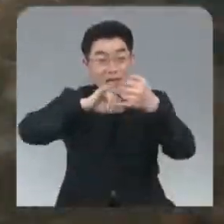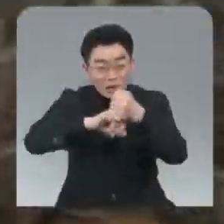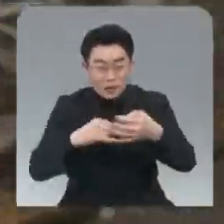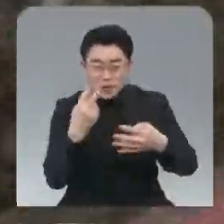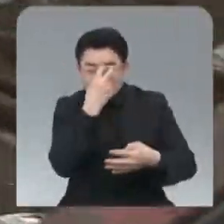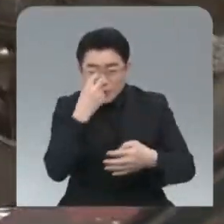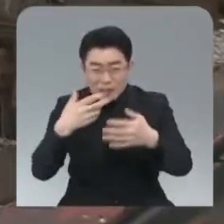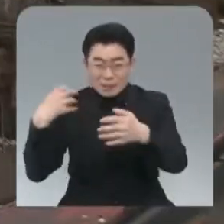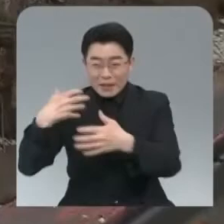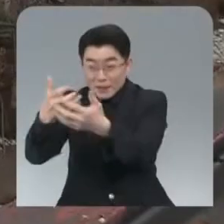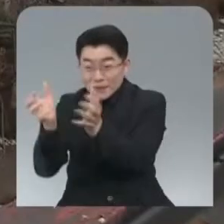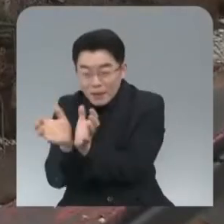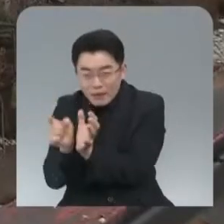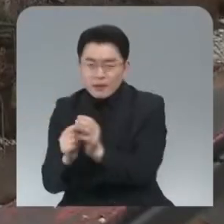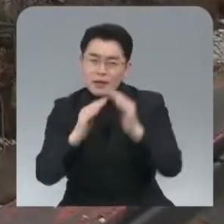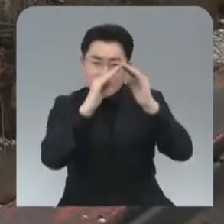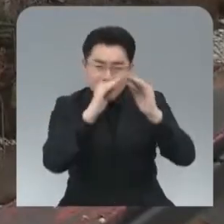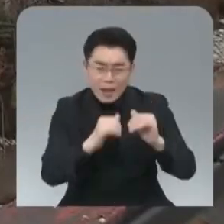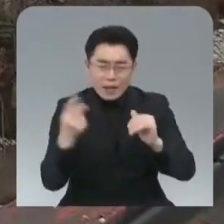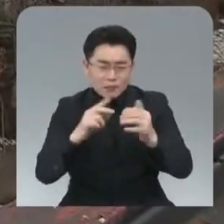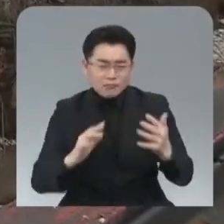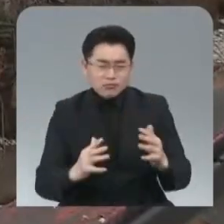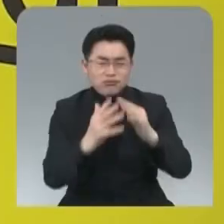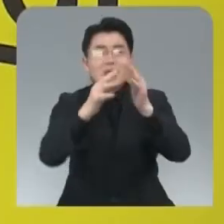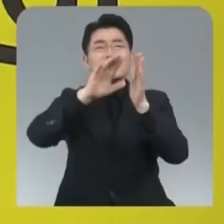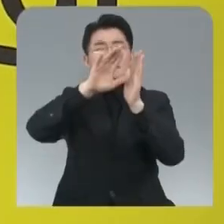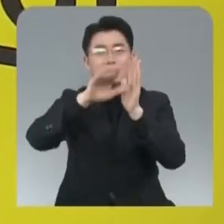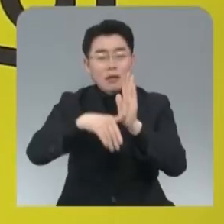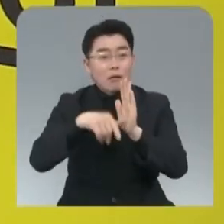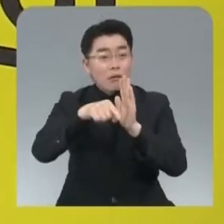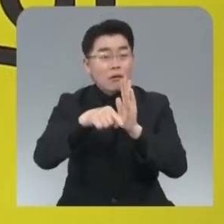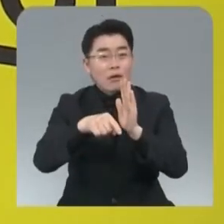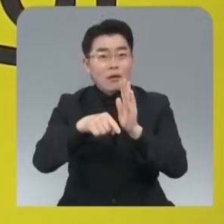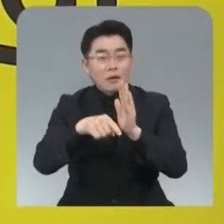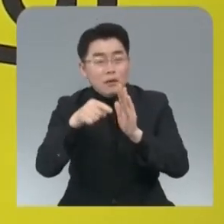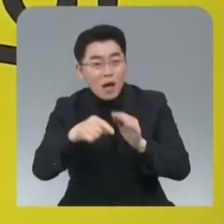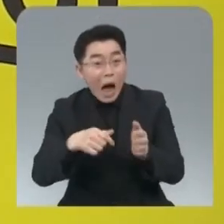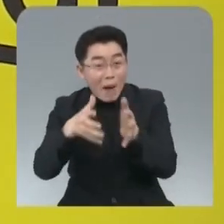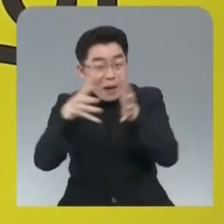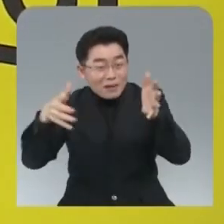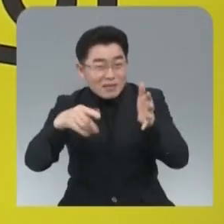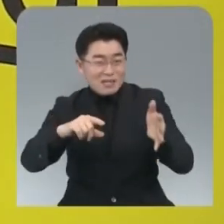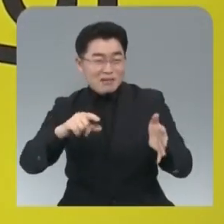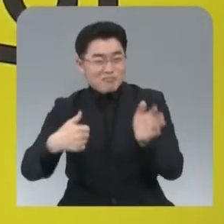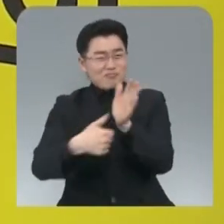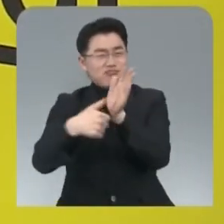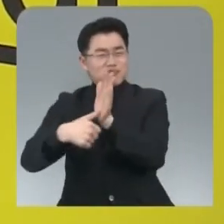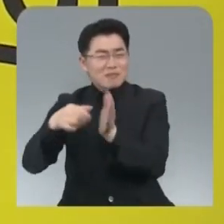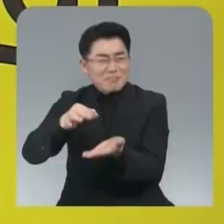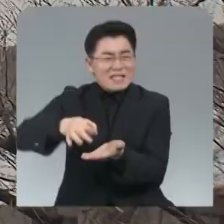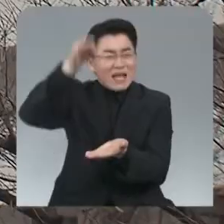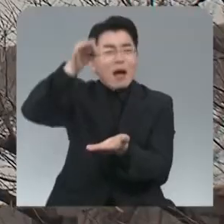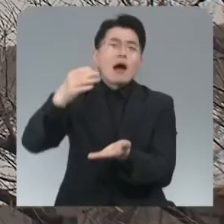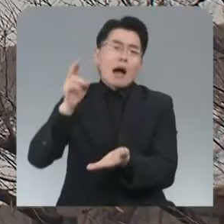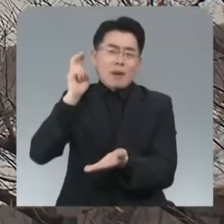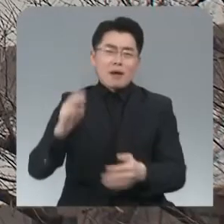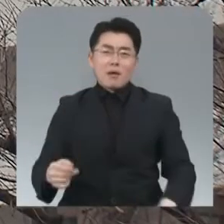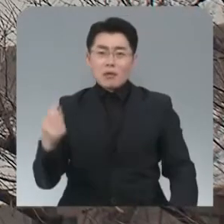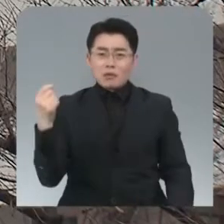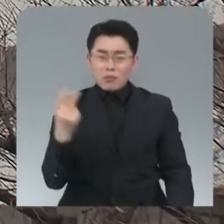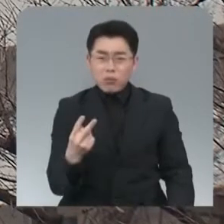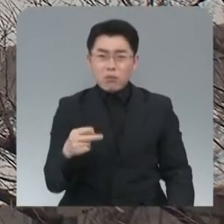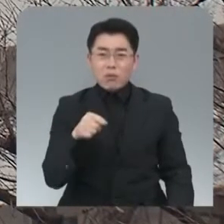자문단은 재개발, 재건축 추진 과정에서 신축 아파트 프리미엄으로 집값을 자극할 수 있고 주민